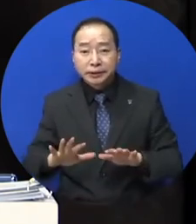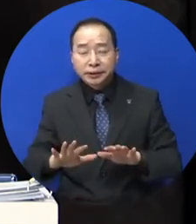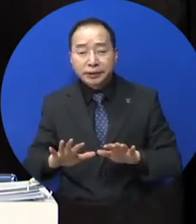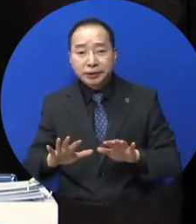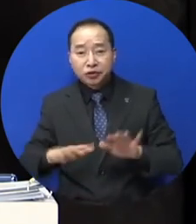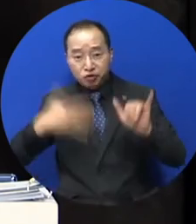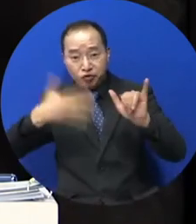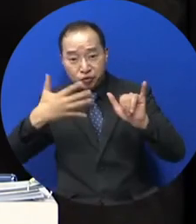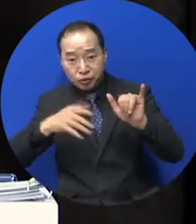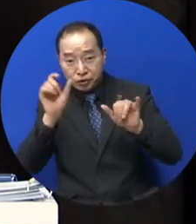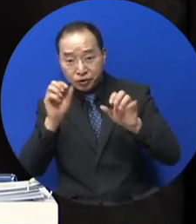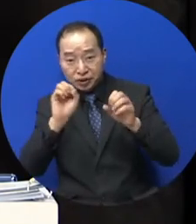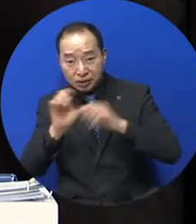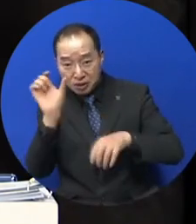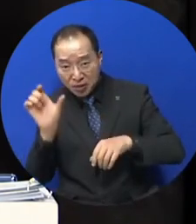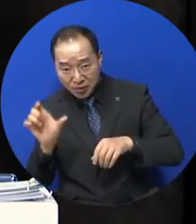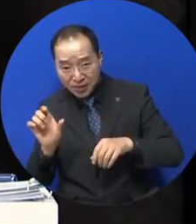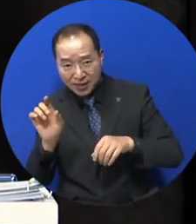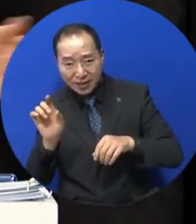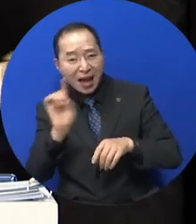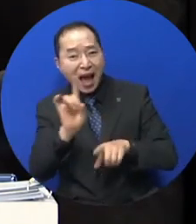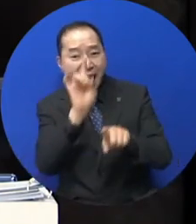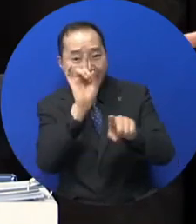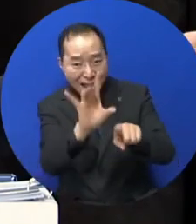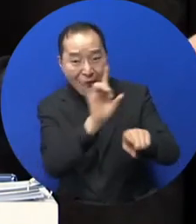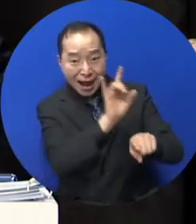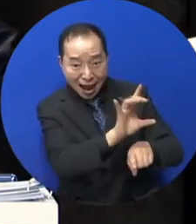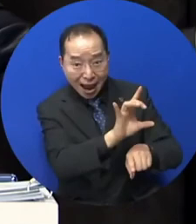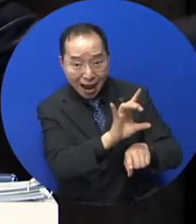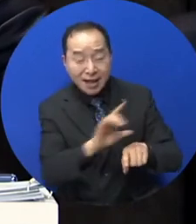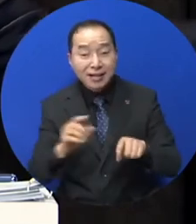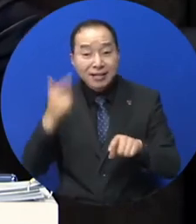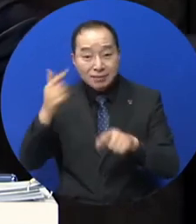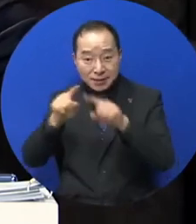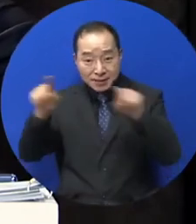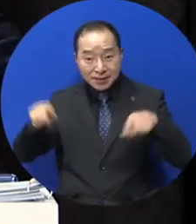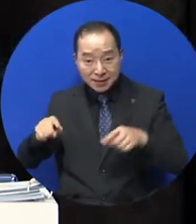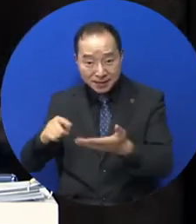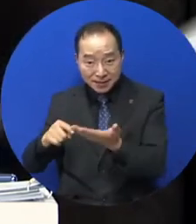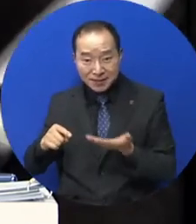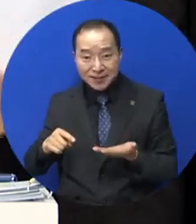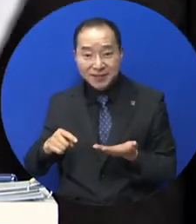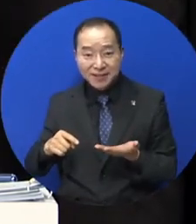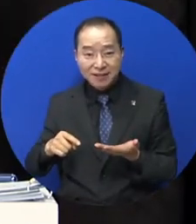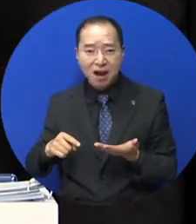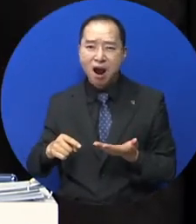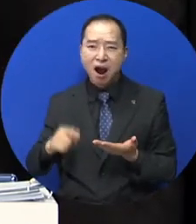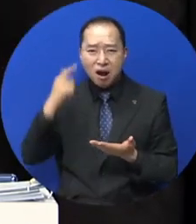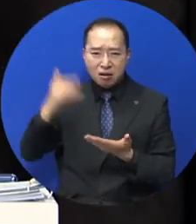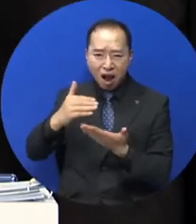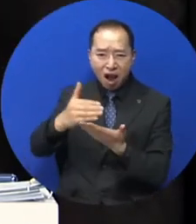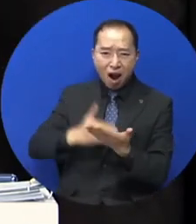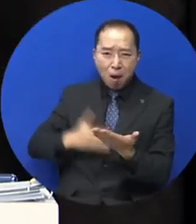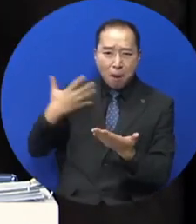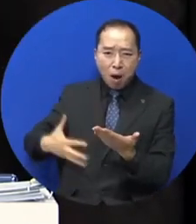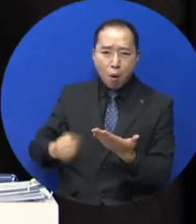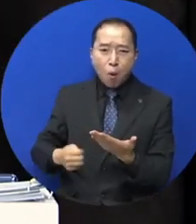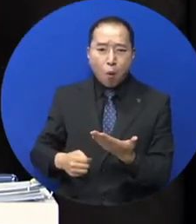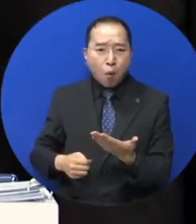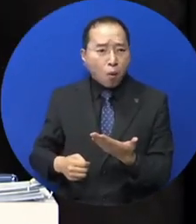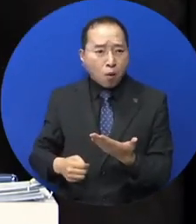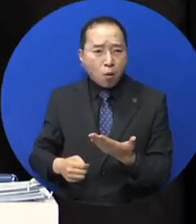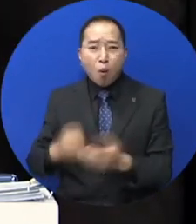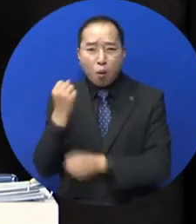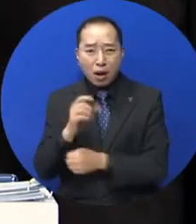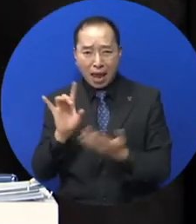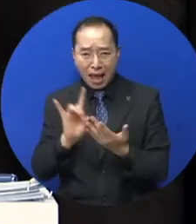이제 후보자에게 한 개씩만 드리도록 하겠는데 질문 제가 받아보도록 할까요? 질문을 많이 주셨네요, 근데. 원래